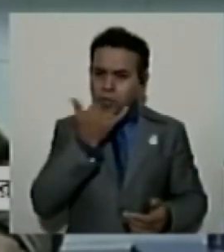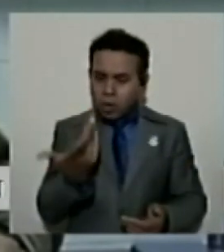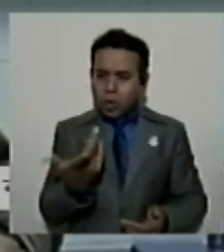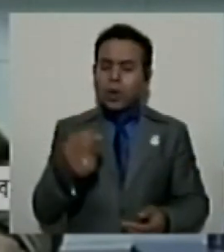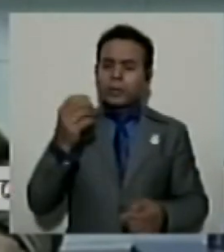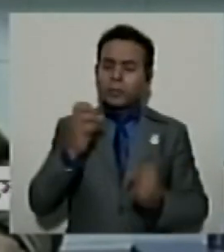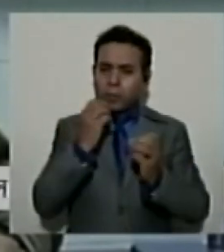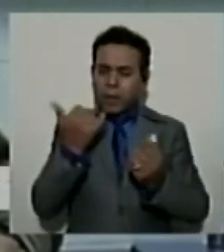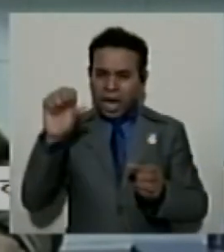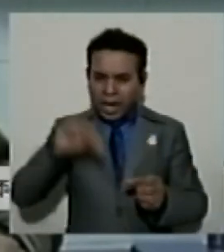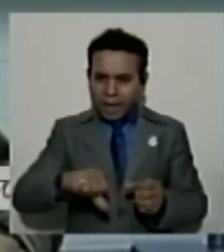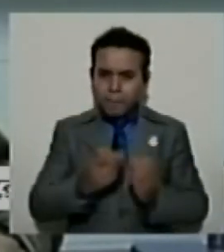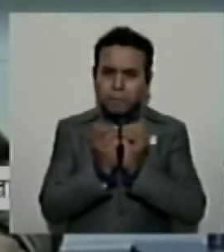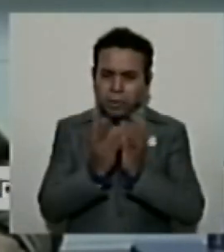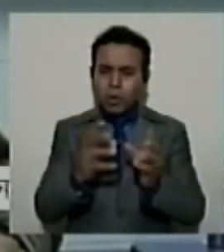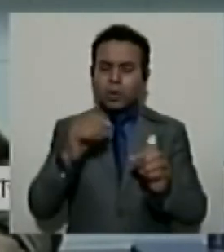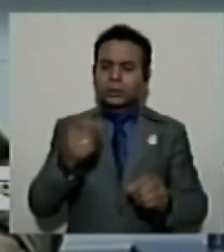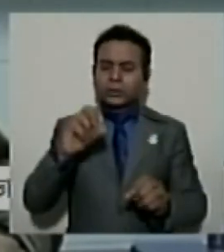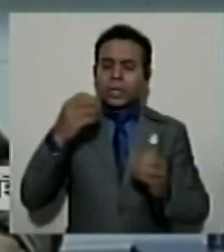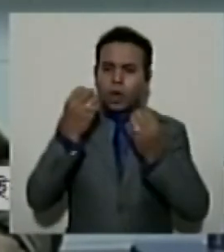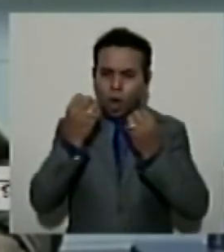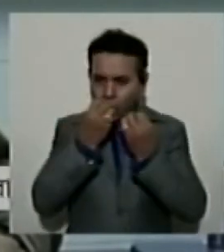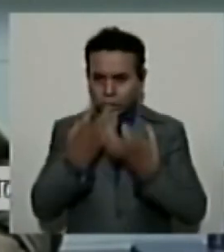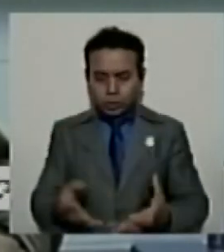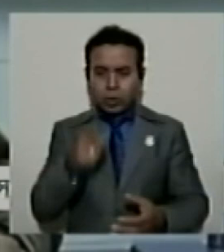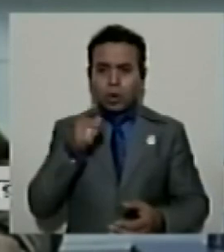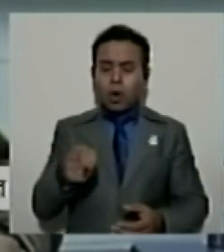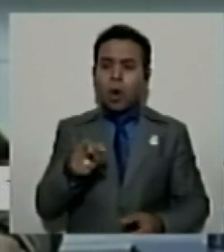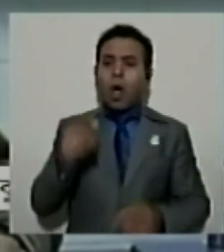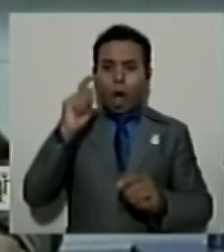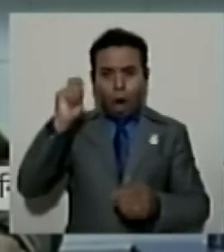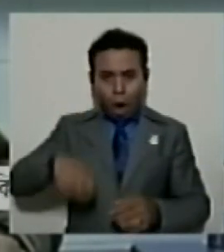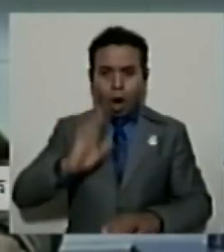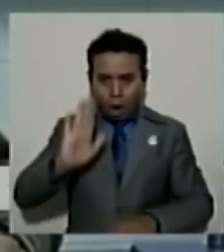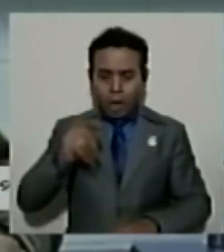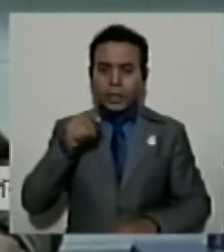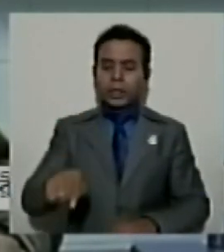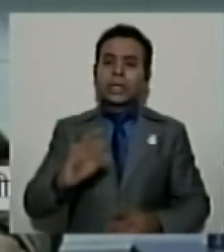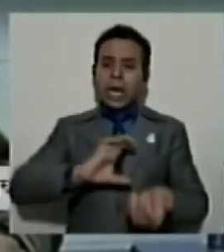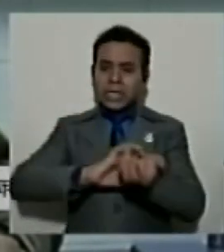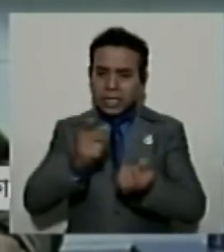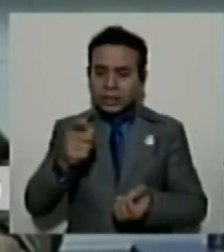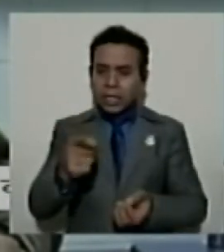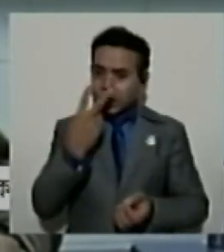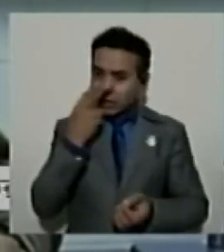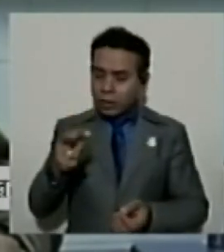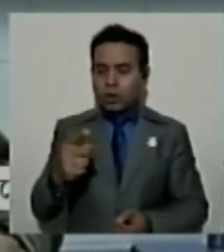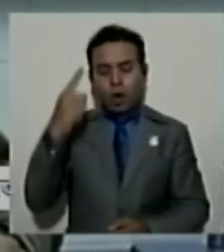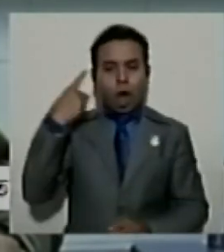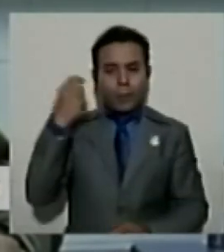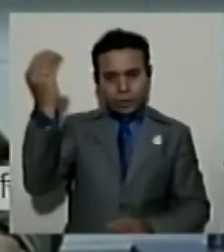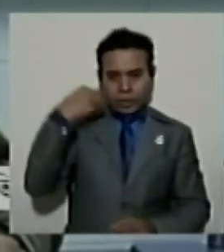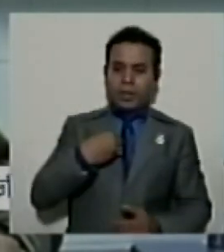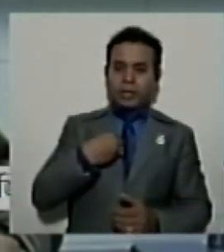কেউ এই সময় এই কোনো বিষয়ে, বিশেষ করে মাস বিষয়ে কোনো বিভ্রান্ত না ছড়িয়ে আপনারা সরাসরি আমাদের ইমেইল দেওয়া আছে, আমাদের নাম্বার দেওয়া